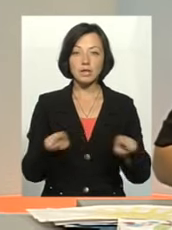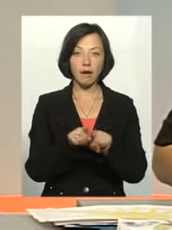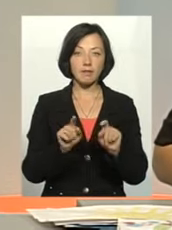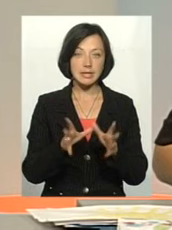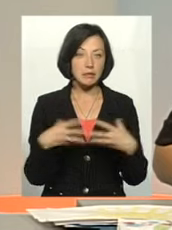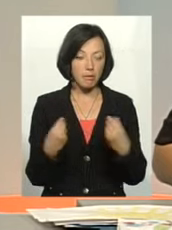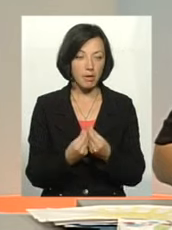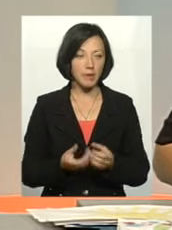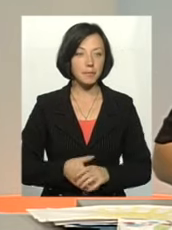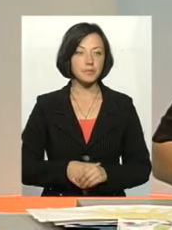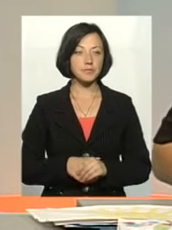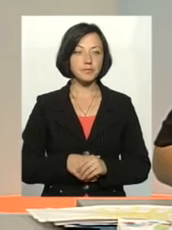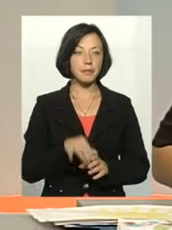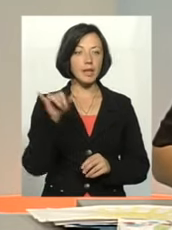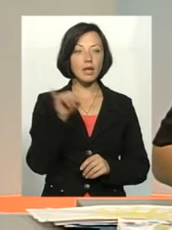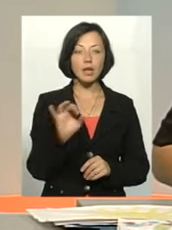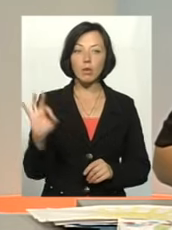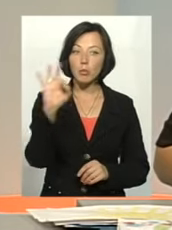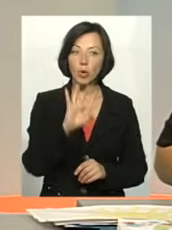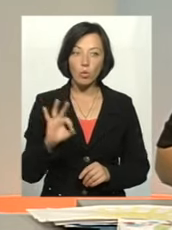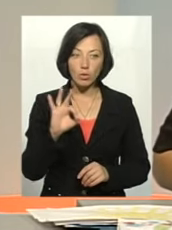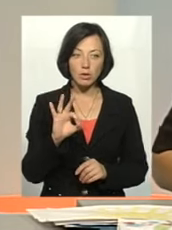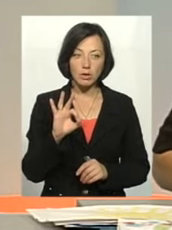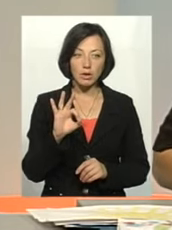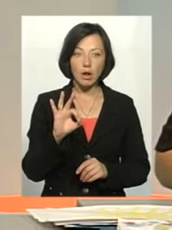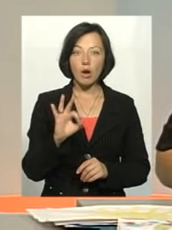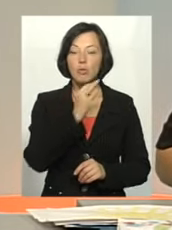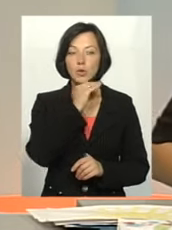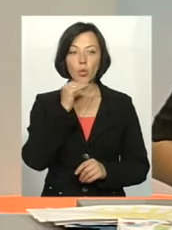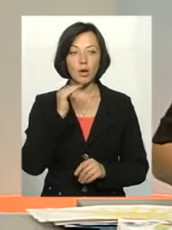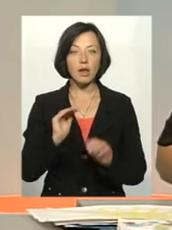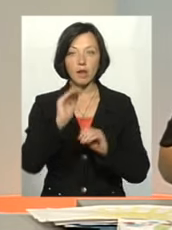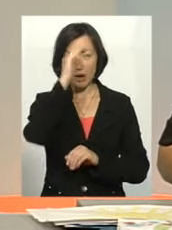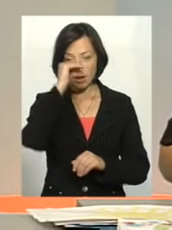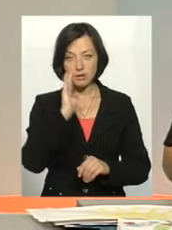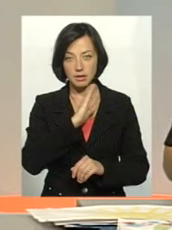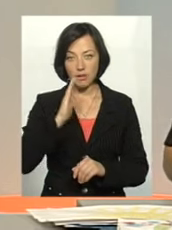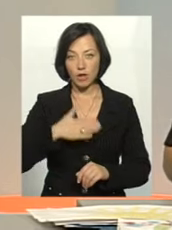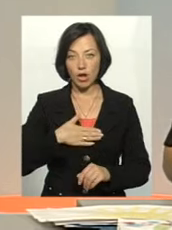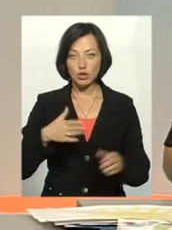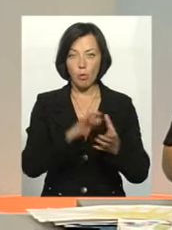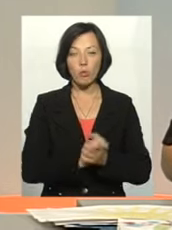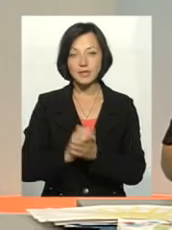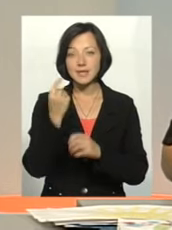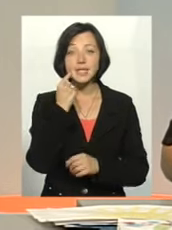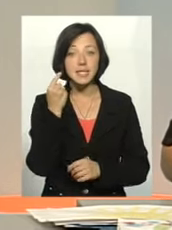И касаемо того, что очень многие родители в нашем обществе